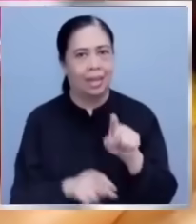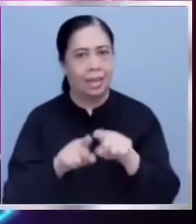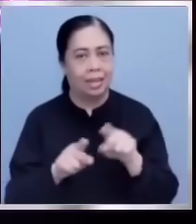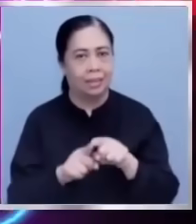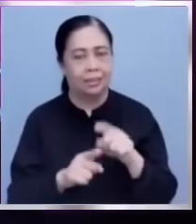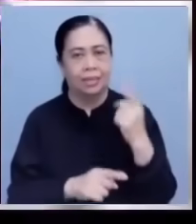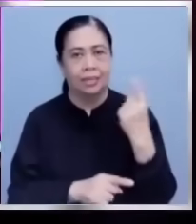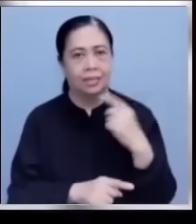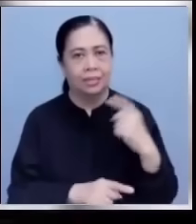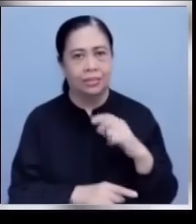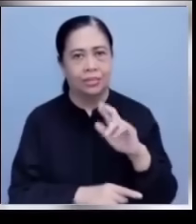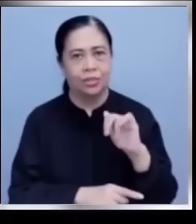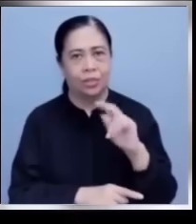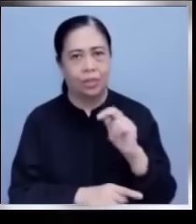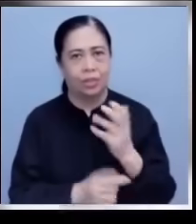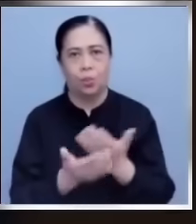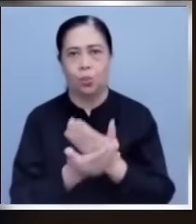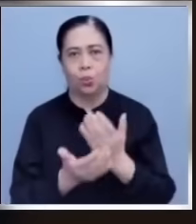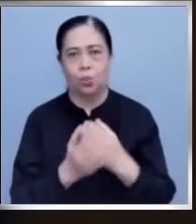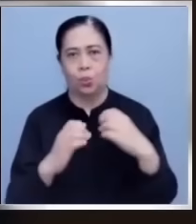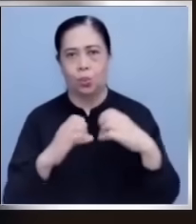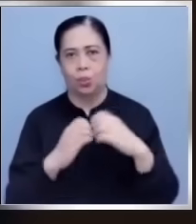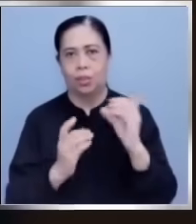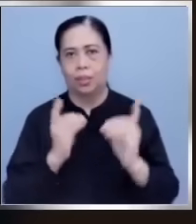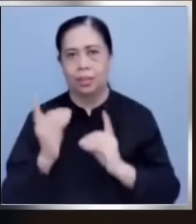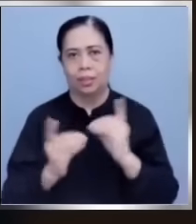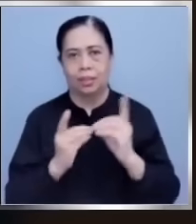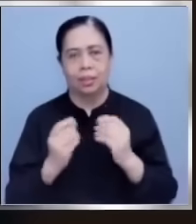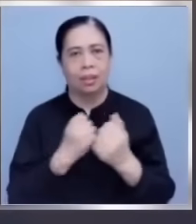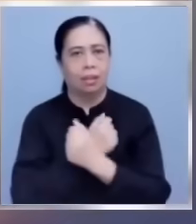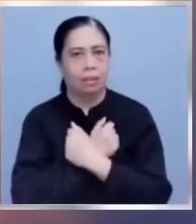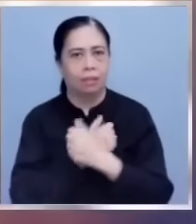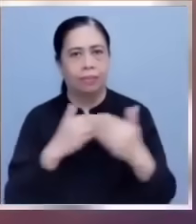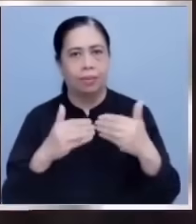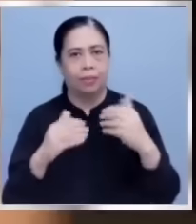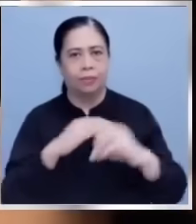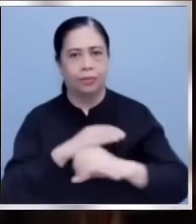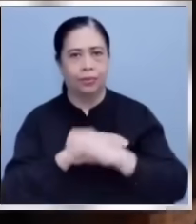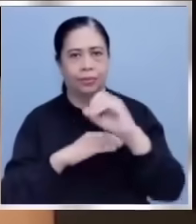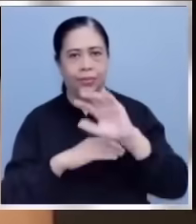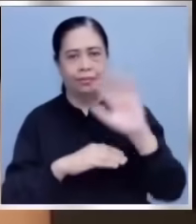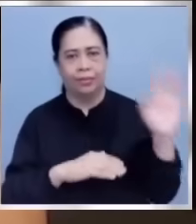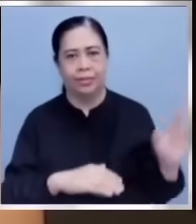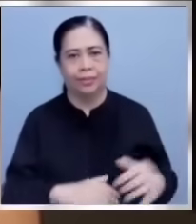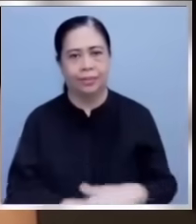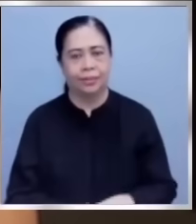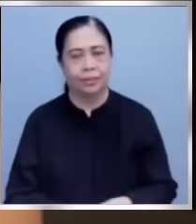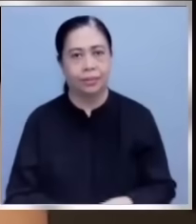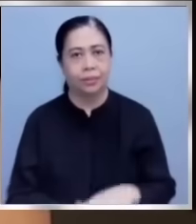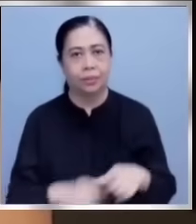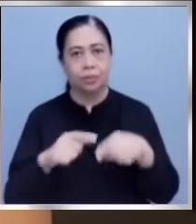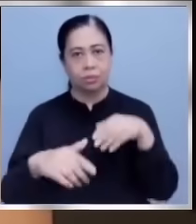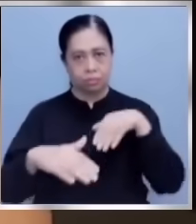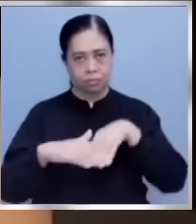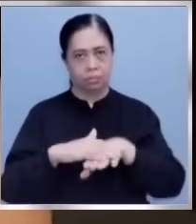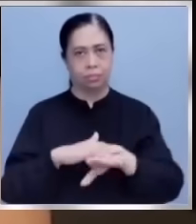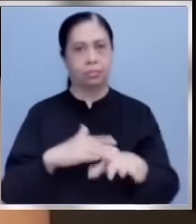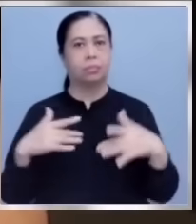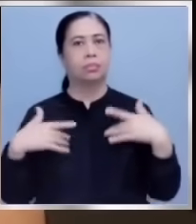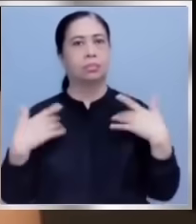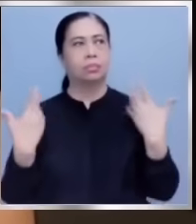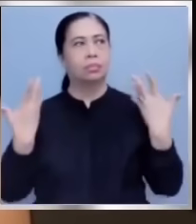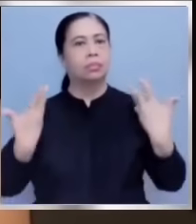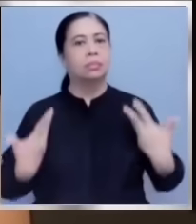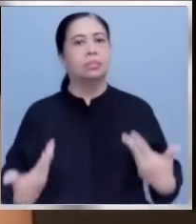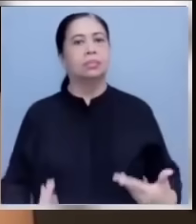Montelibano sa newest Kapuso drama series na Love Before Sunrise. When she enters a room, mafe-feel mo yung presence niya talaga.